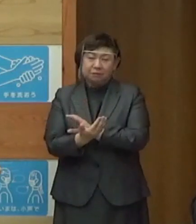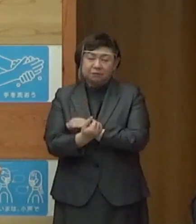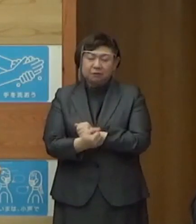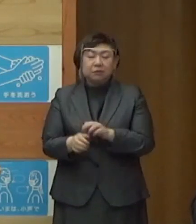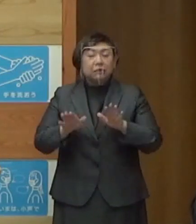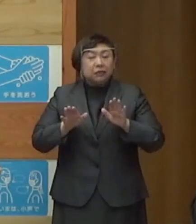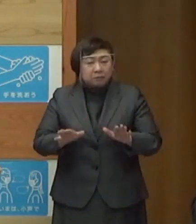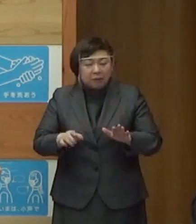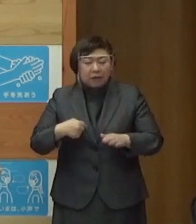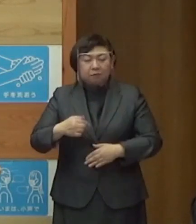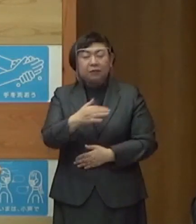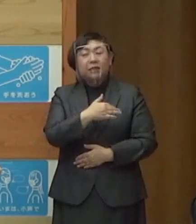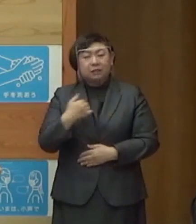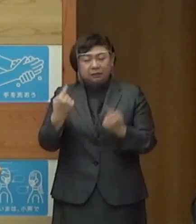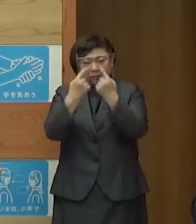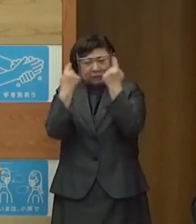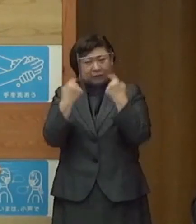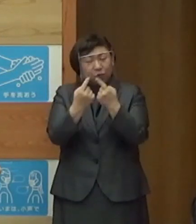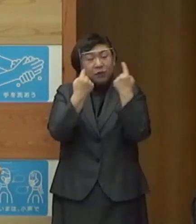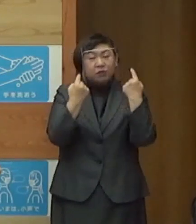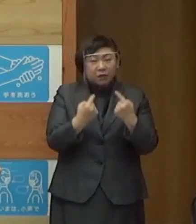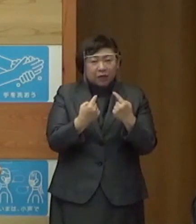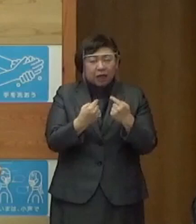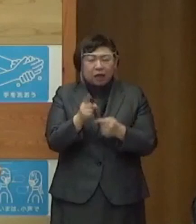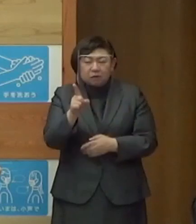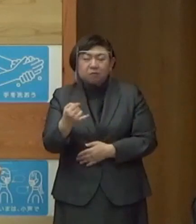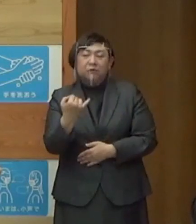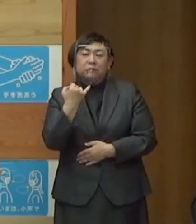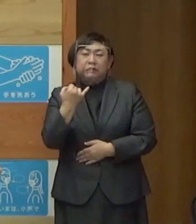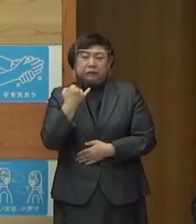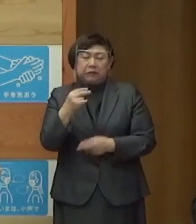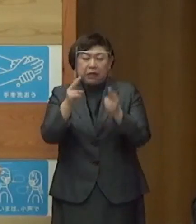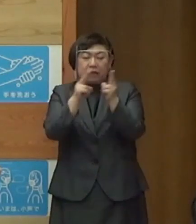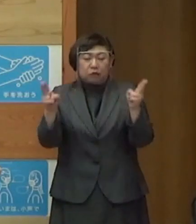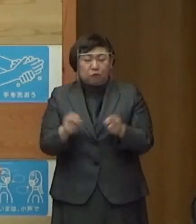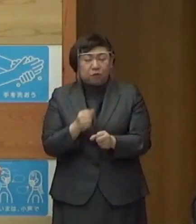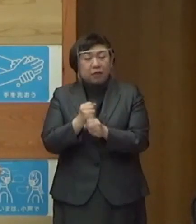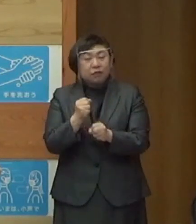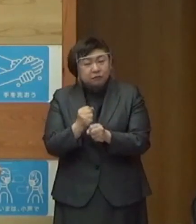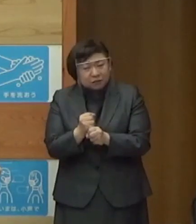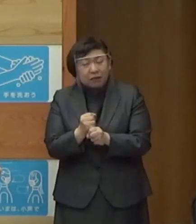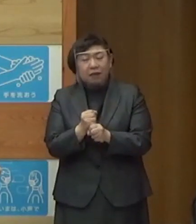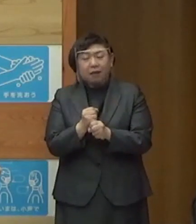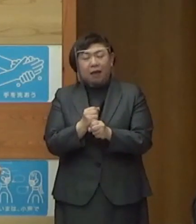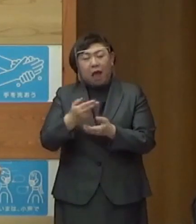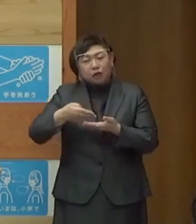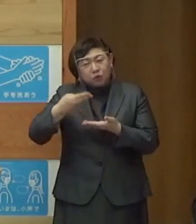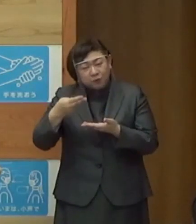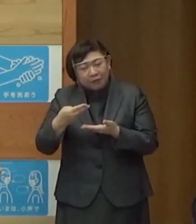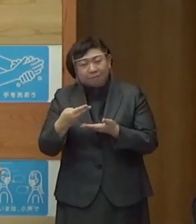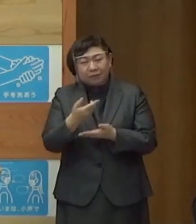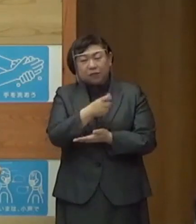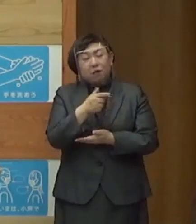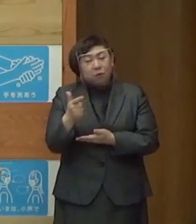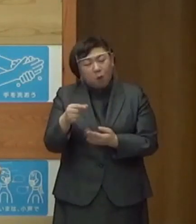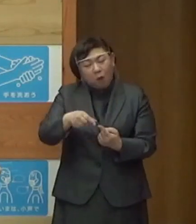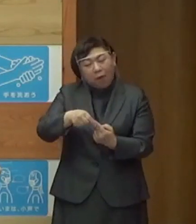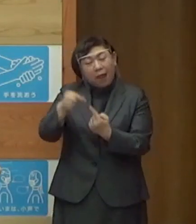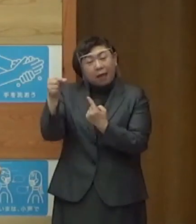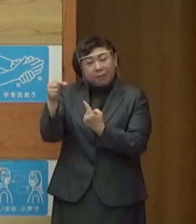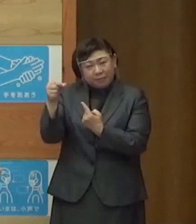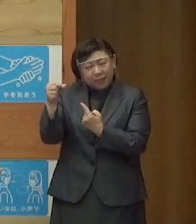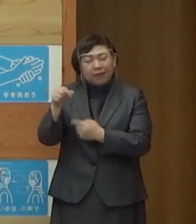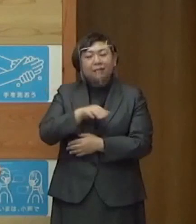こそ私たち道民一人一人が一品でも多くの道産のそういった食品、まあ、こういったものを選ん